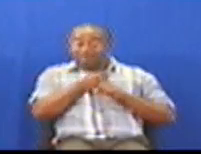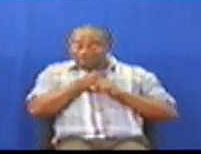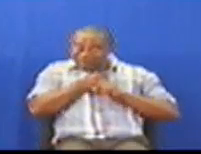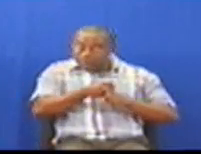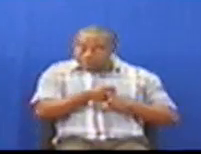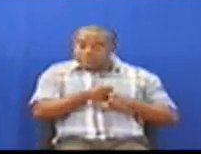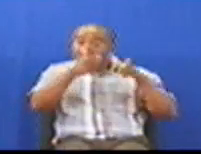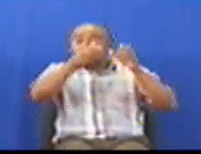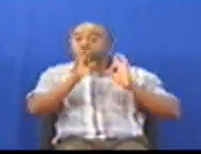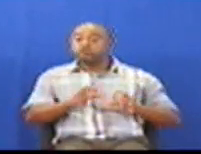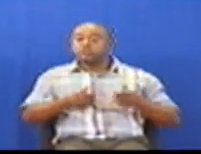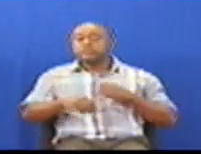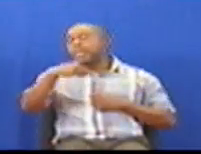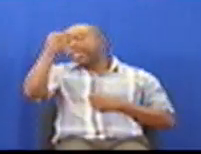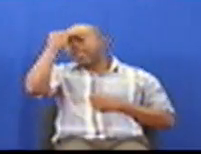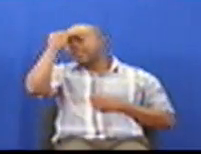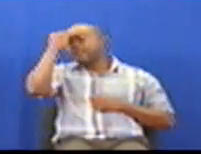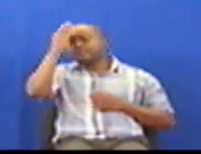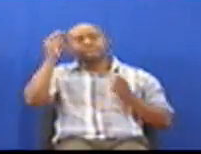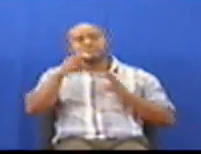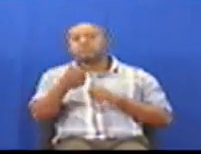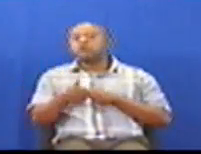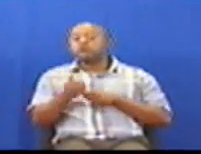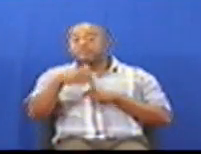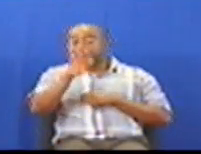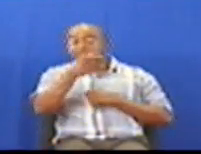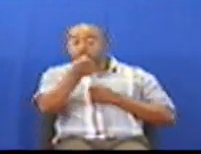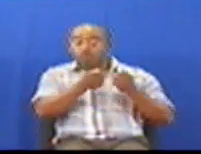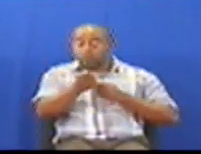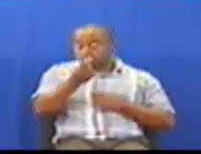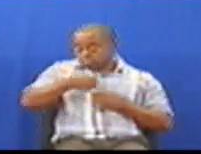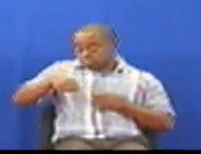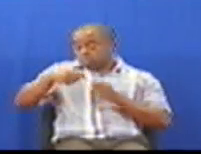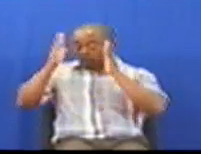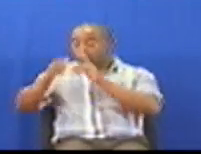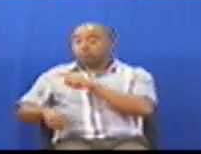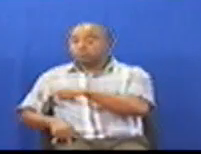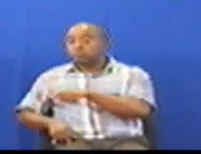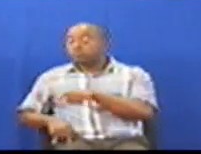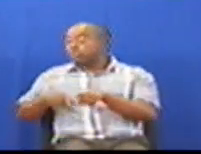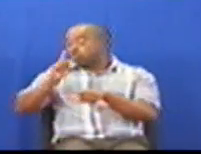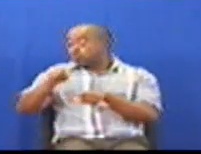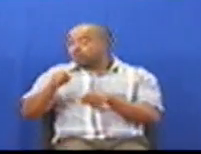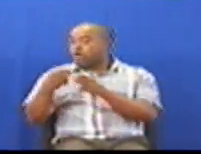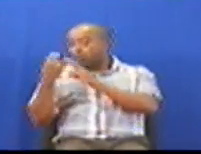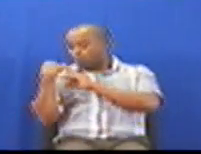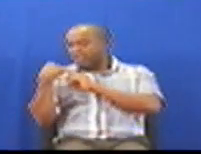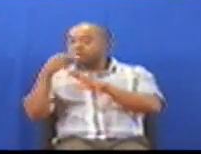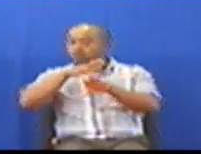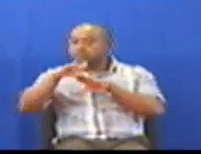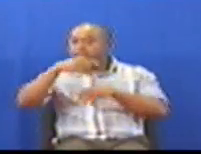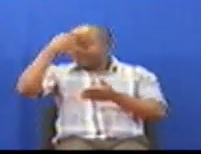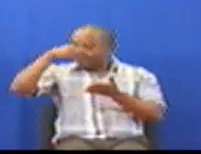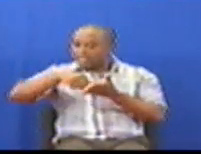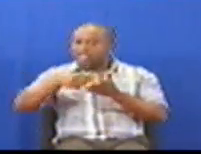nadhani elimu haijaenda sawa sawa hususan kwa wakurugenzi, na sisi kama wabunge tunao wajibu wa kueleza nini dhana ya force account, kwa